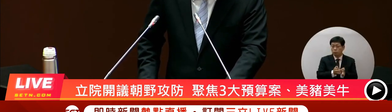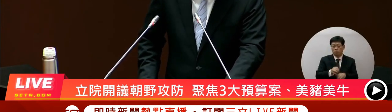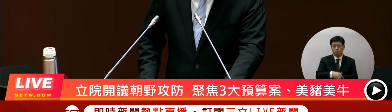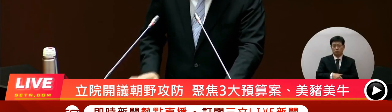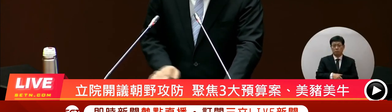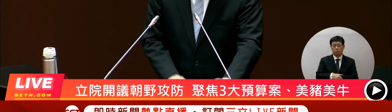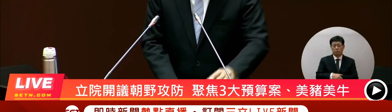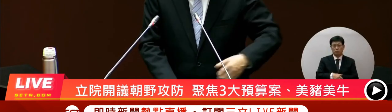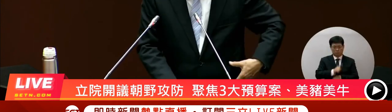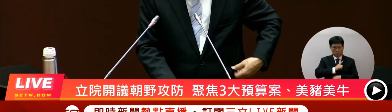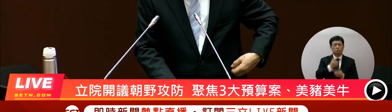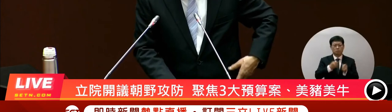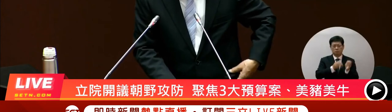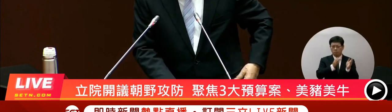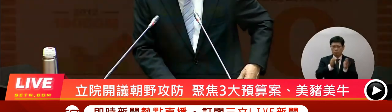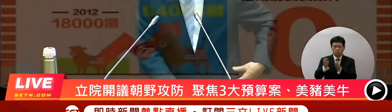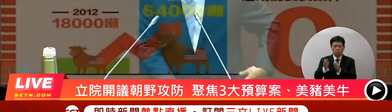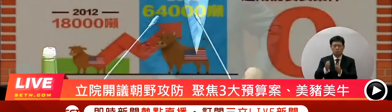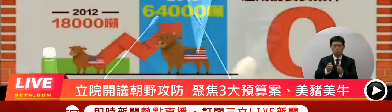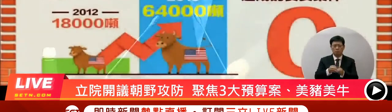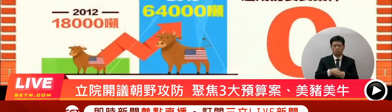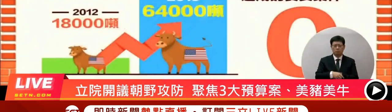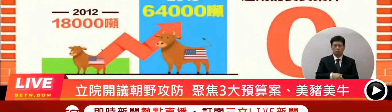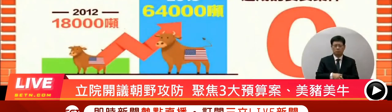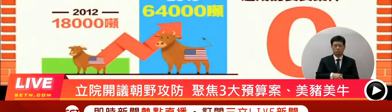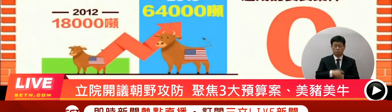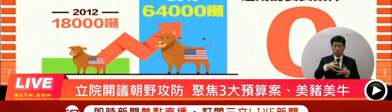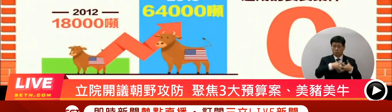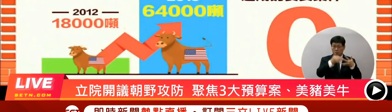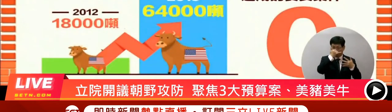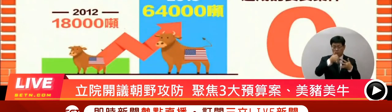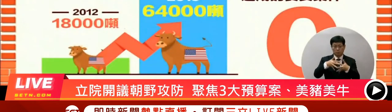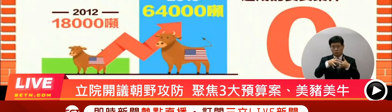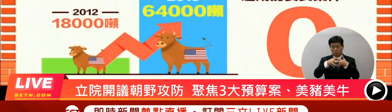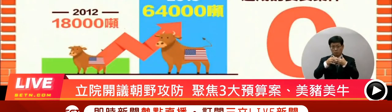卫福部分别进行过美猪美牛